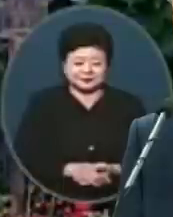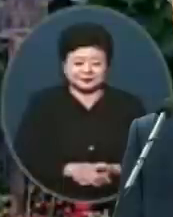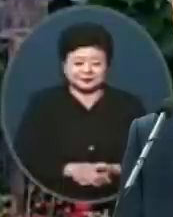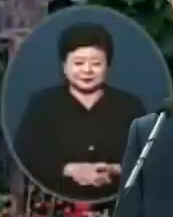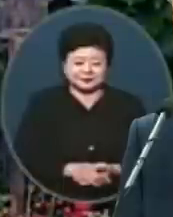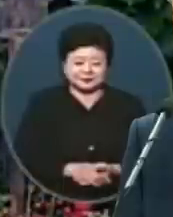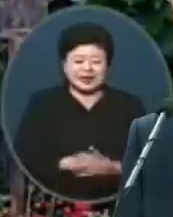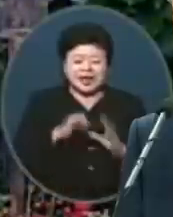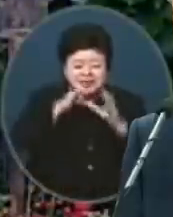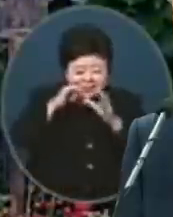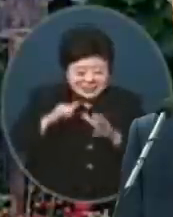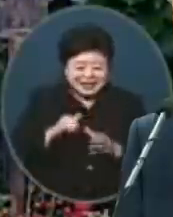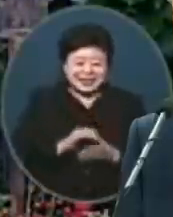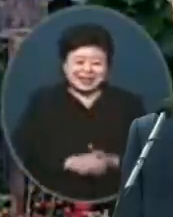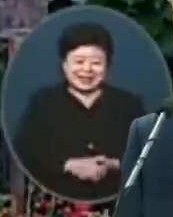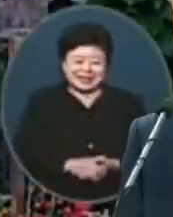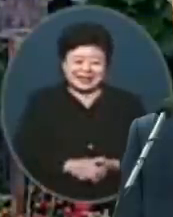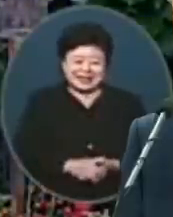이 세상에